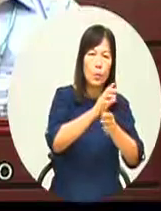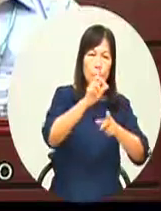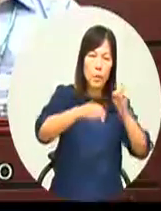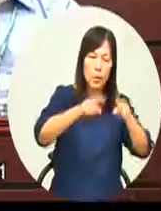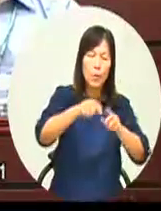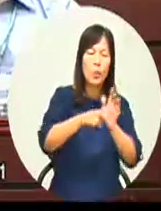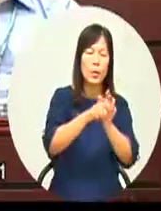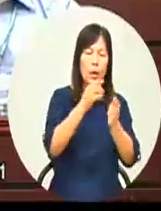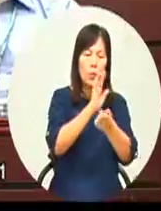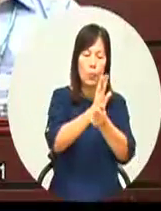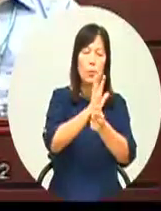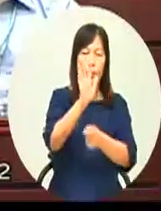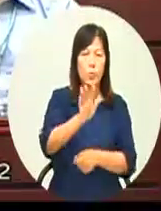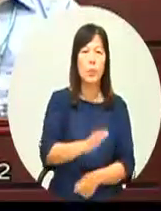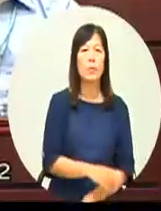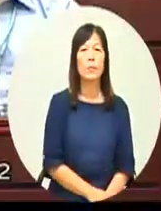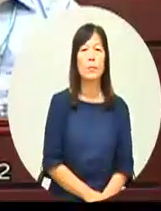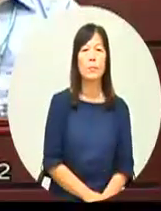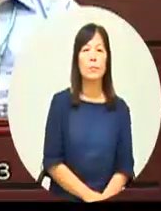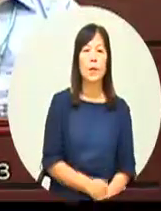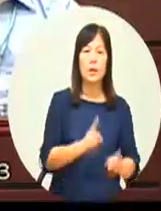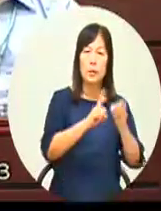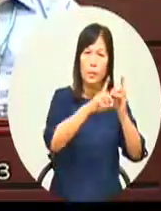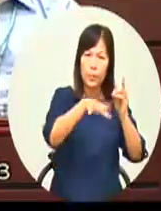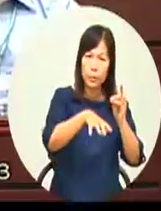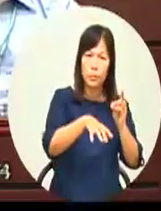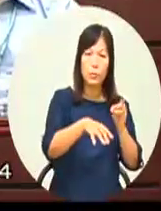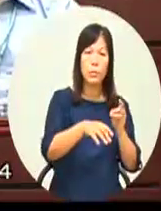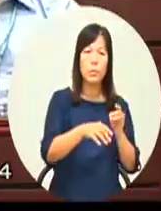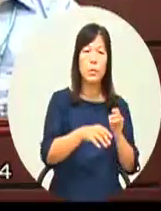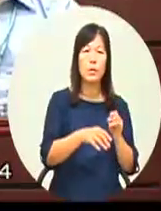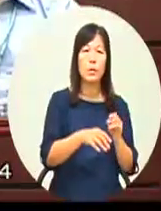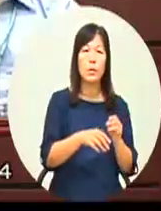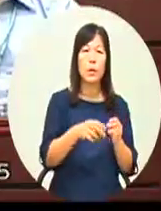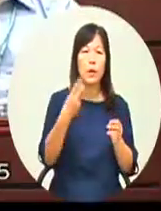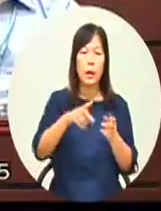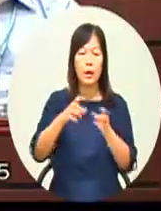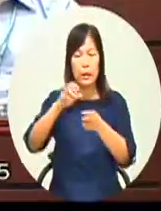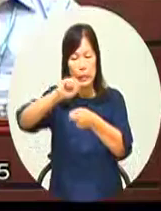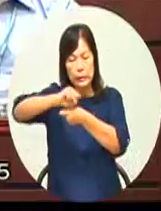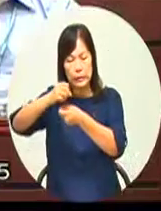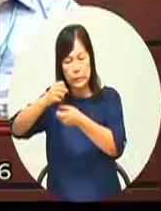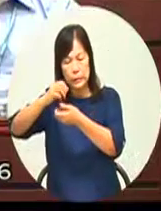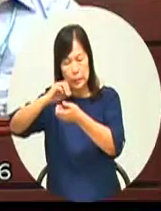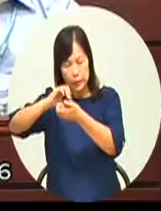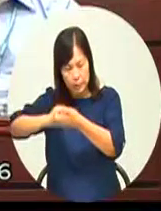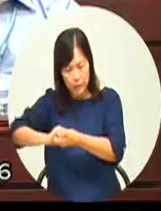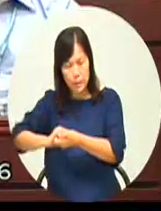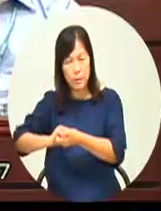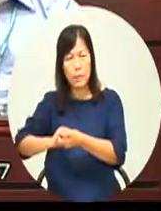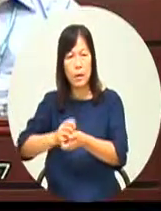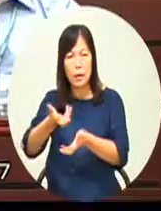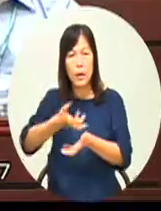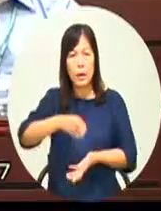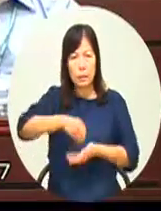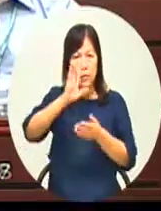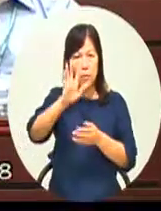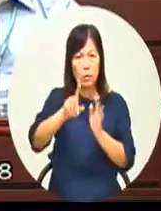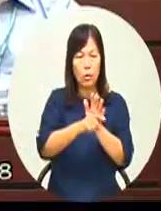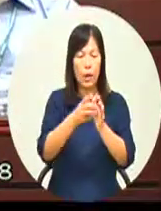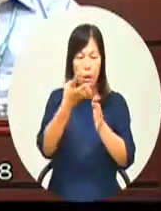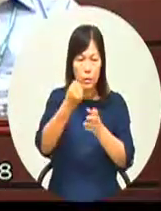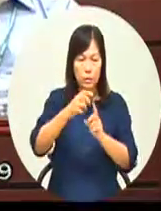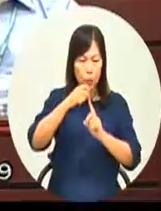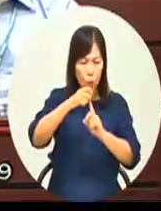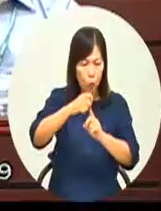的服务。那如果说是像弥陀，还有茄定，刚才议员所提到的，可能目前还有一些公